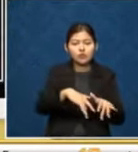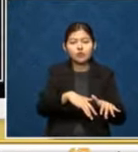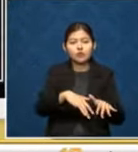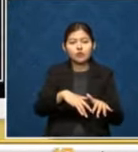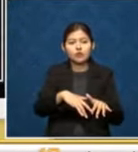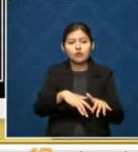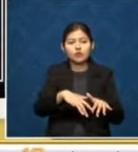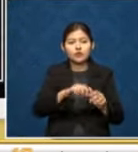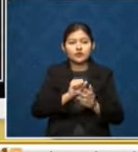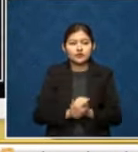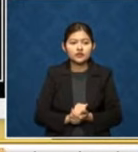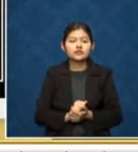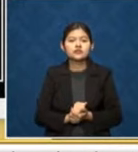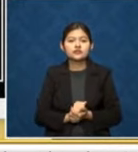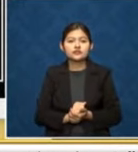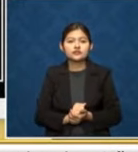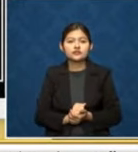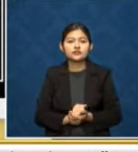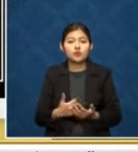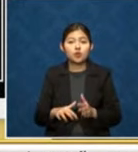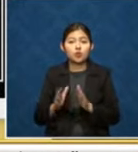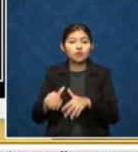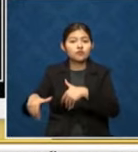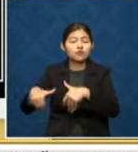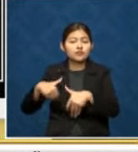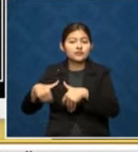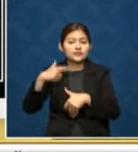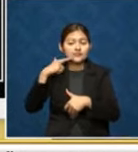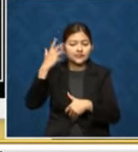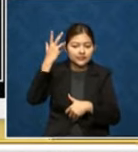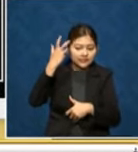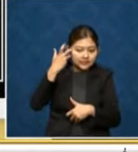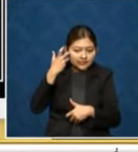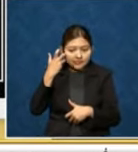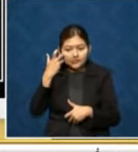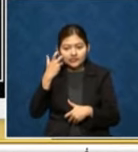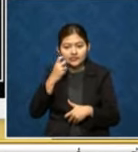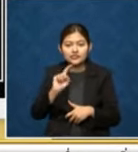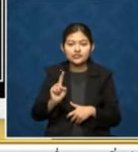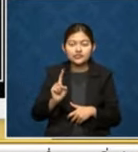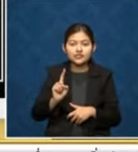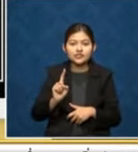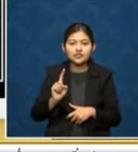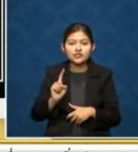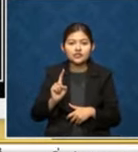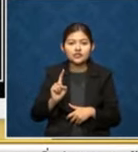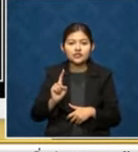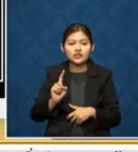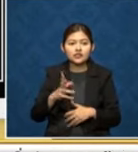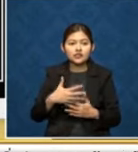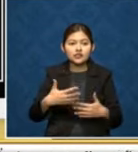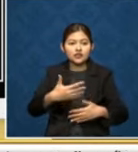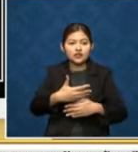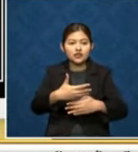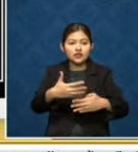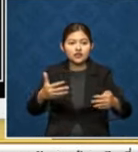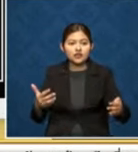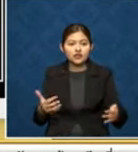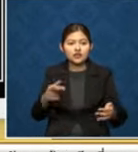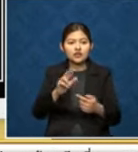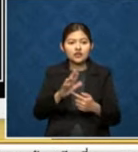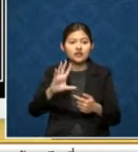เซ็นต์พี่น้องประชาชนนั้นเกิดความกังวลใจโดยเฉพาะอ่างรัชโลธรอันเนื่องมา